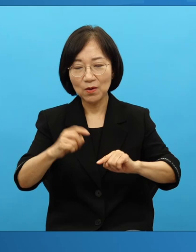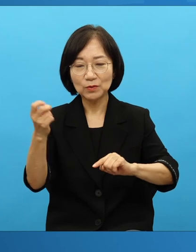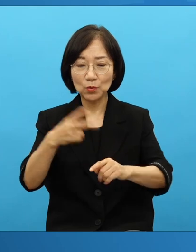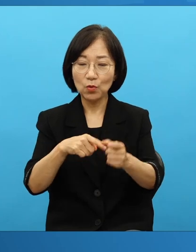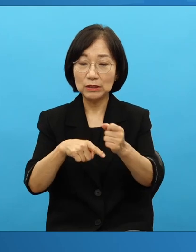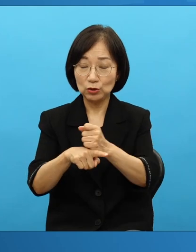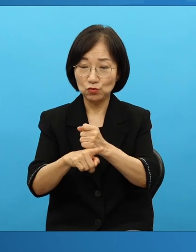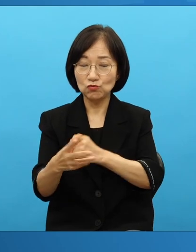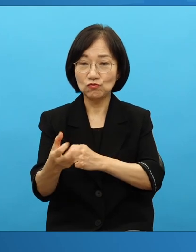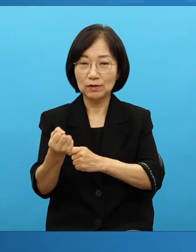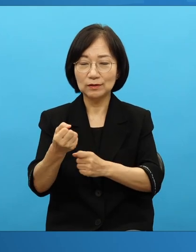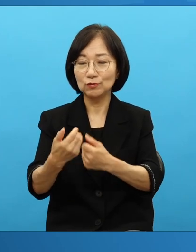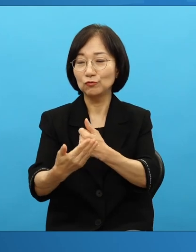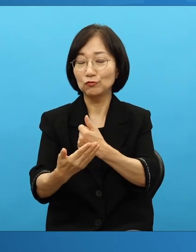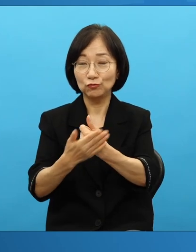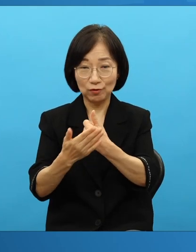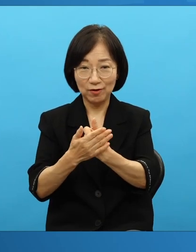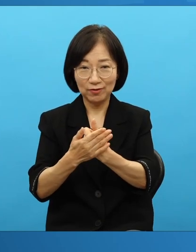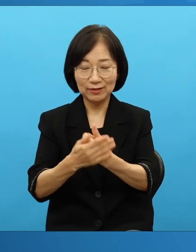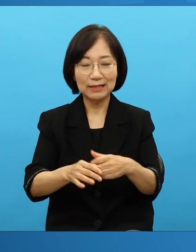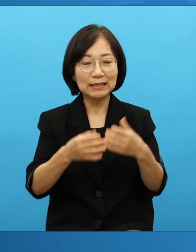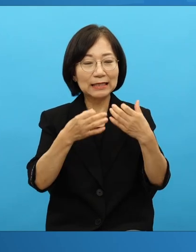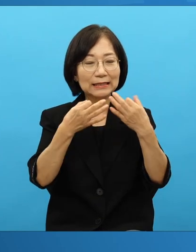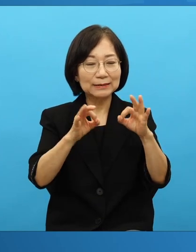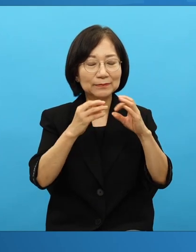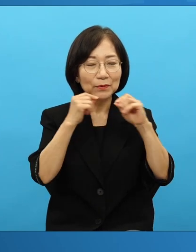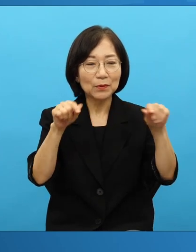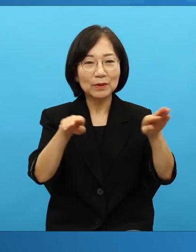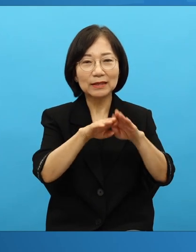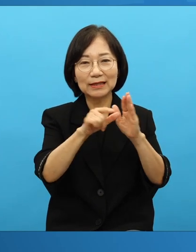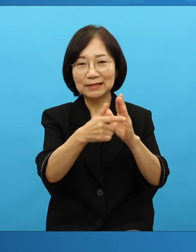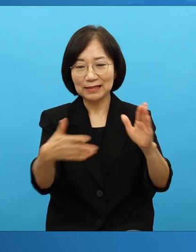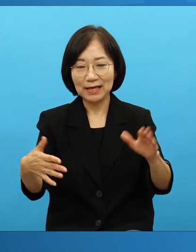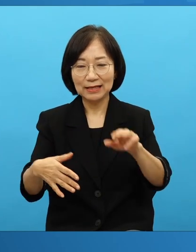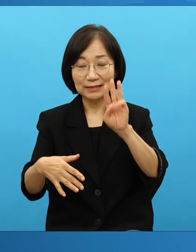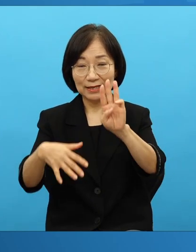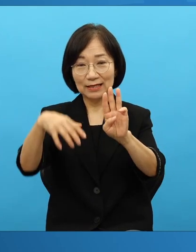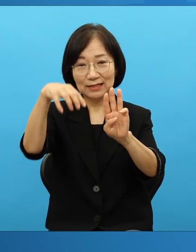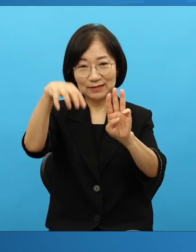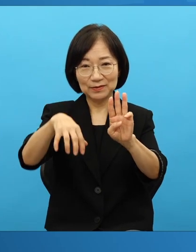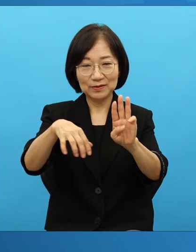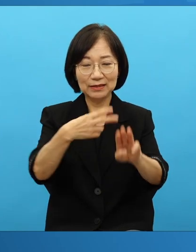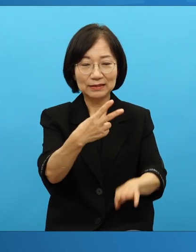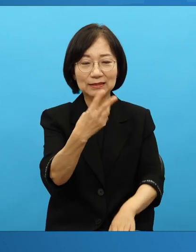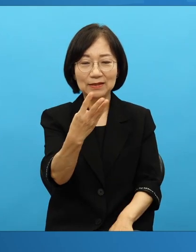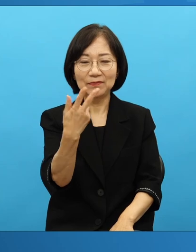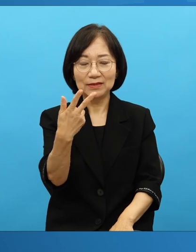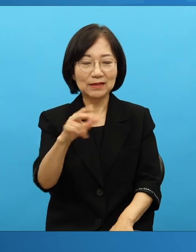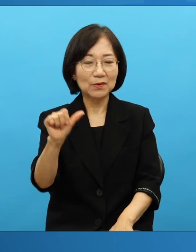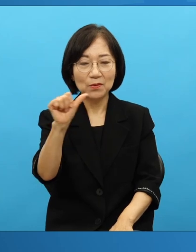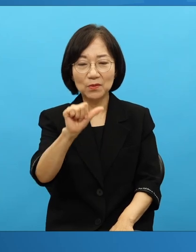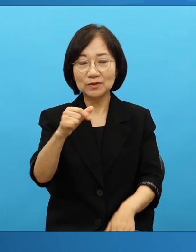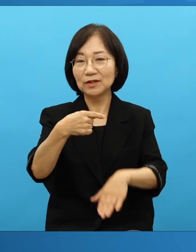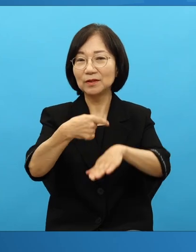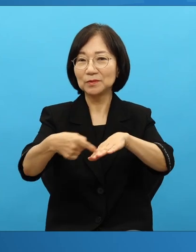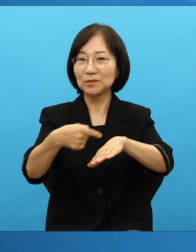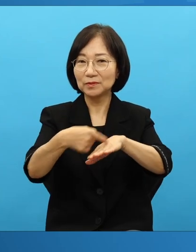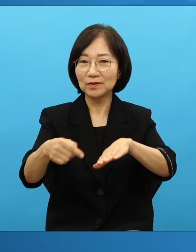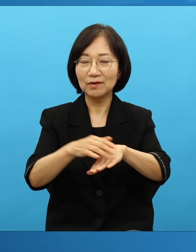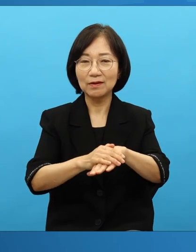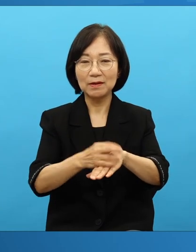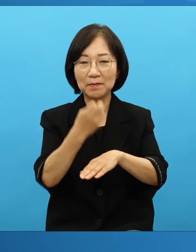후원은 금토일 시대의 세 가지 뜰, 237 5층 종족의 절대적인